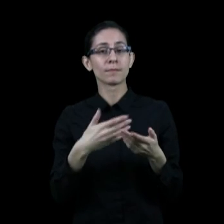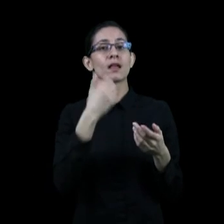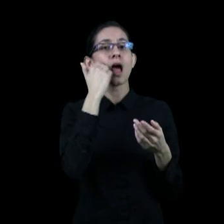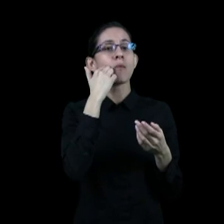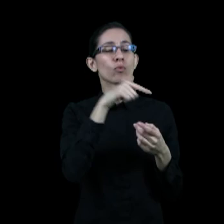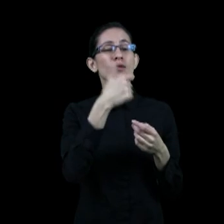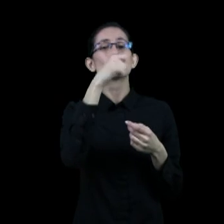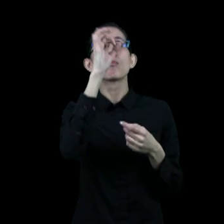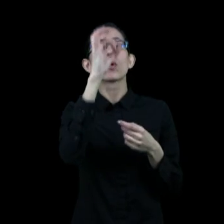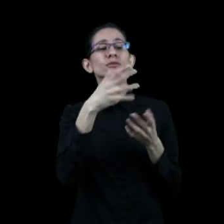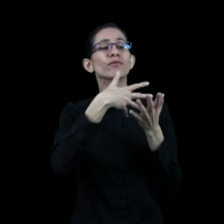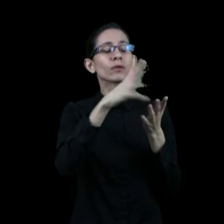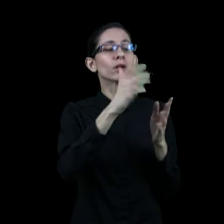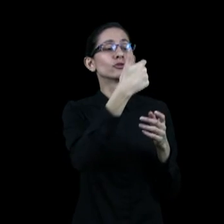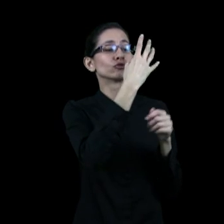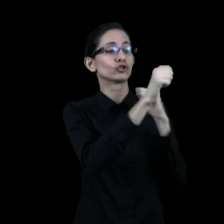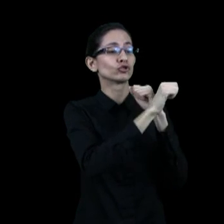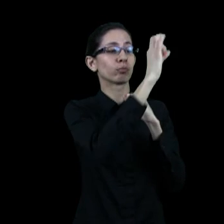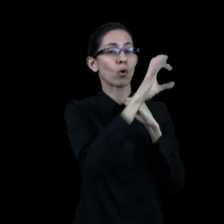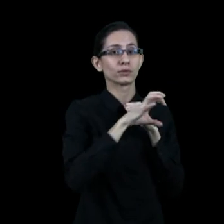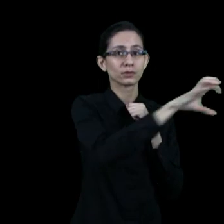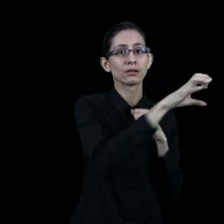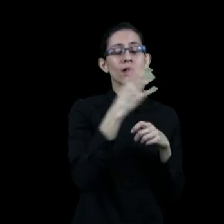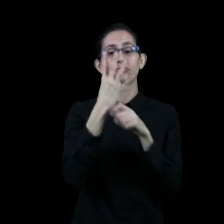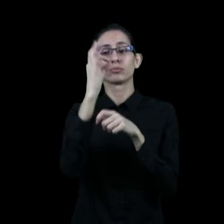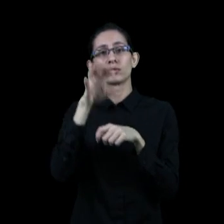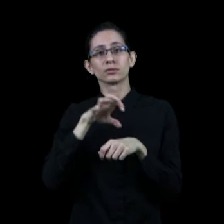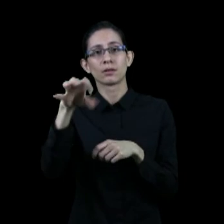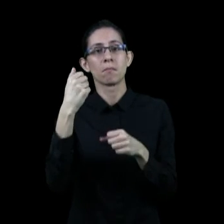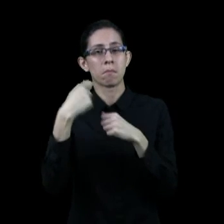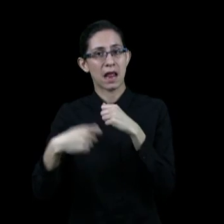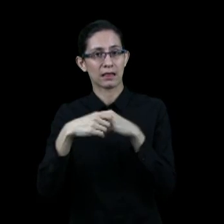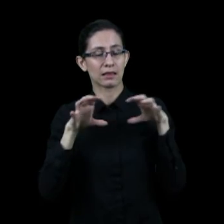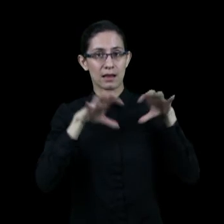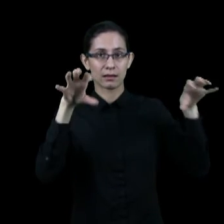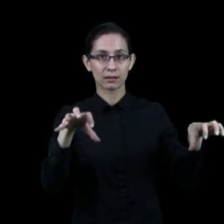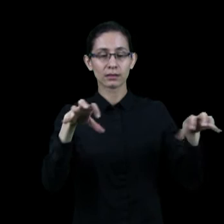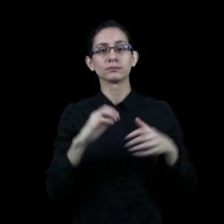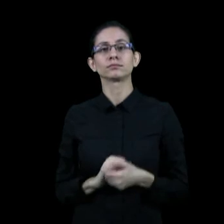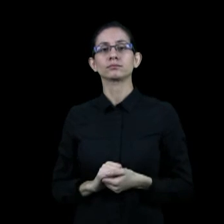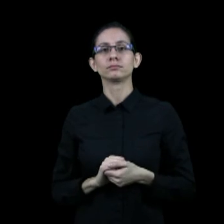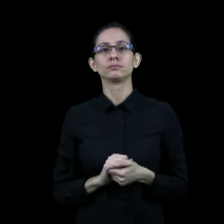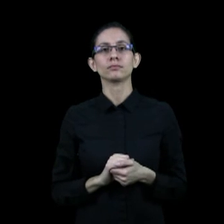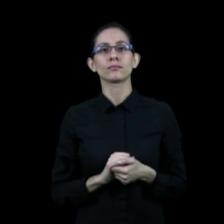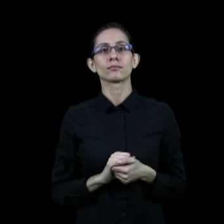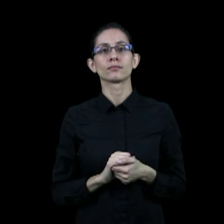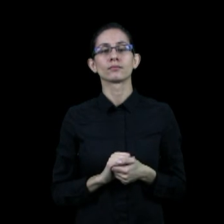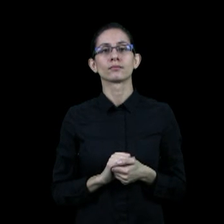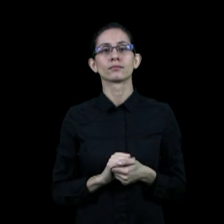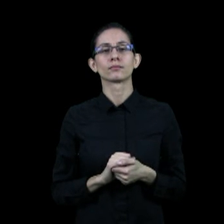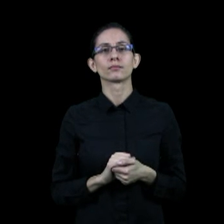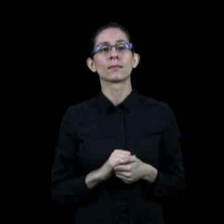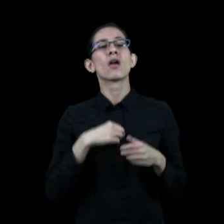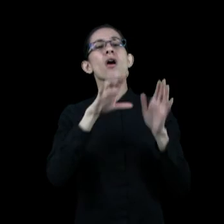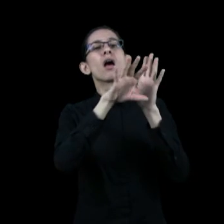Nie mówimy, że jabłka i banany kosztują tyle samo, tylko że wydajemy 60% pieniędzy na jabłka i 40% na banany w roku